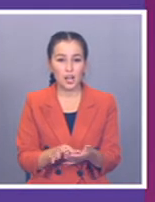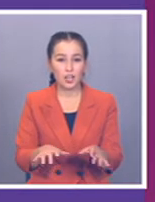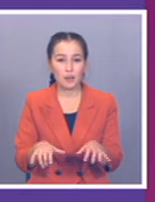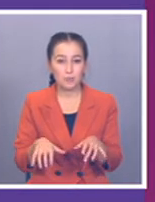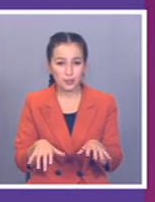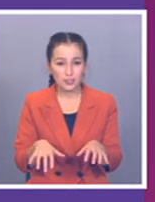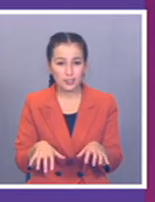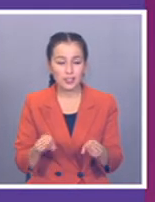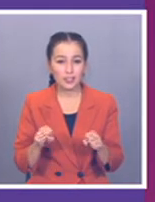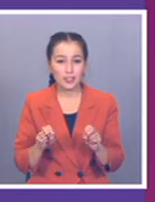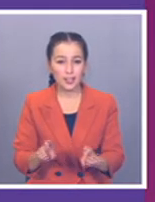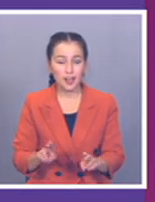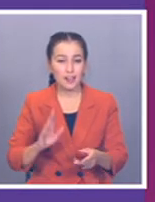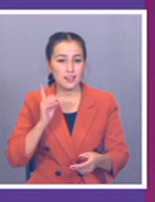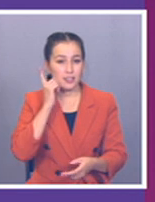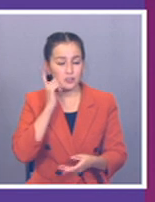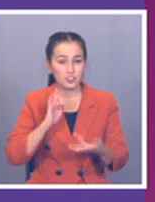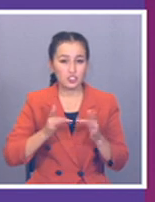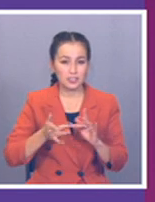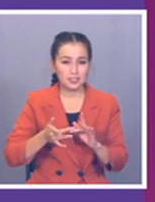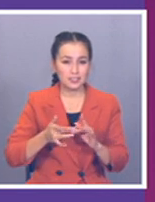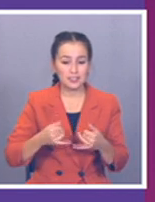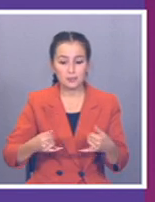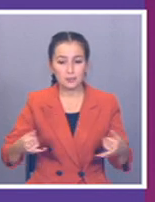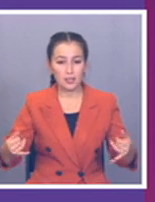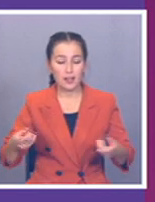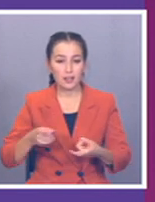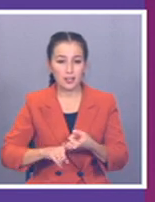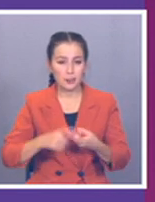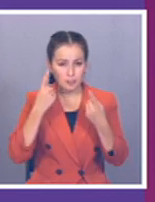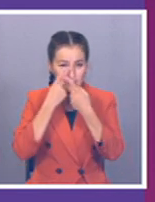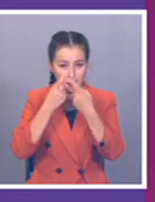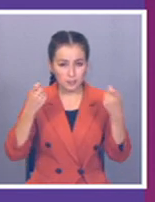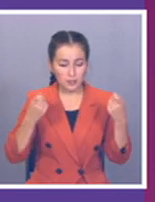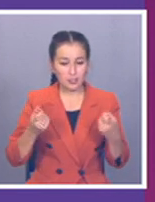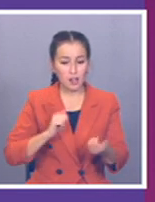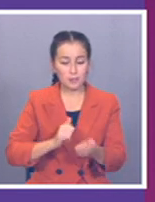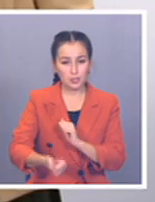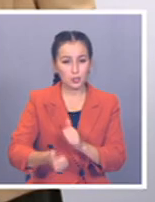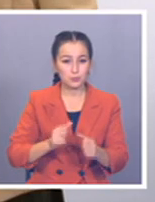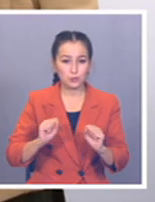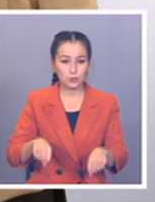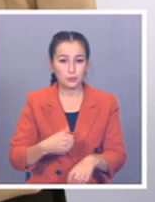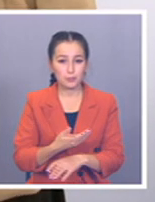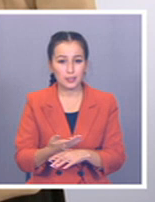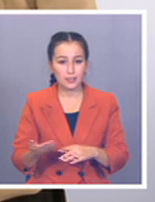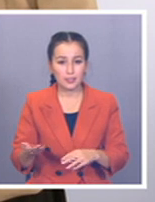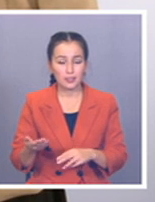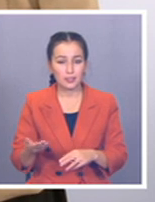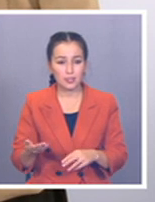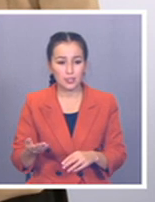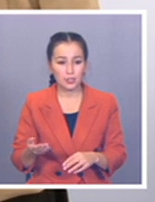Компьютерге телефон желісі және сымдар арқылы мәлімет алмасуға мүмкіндік беретін құрылғы.